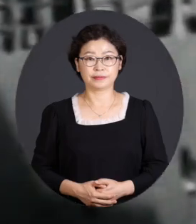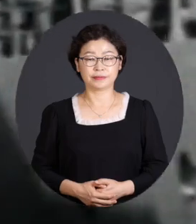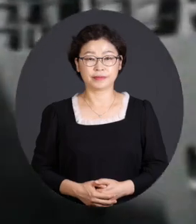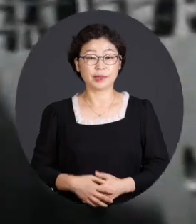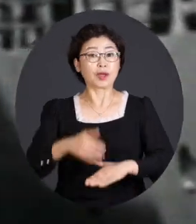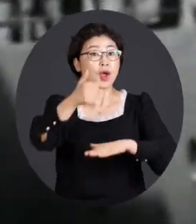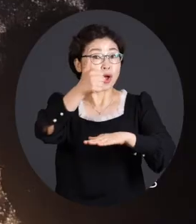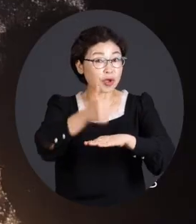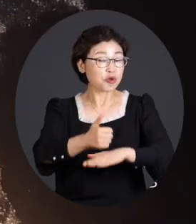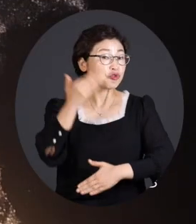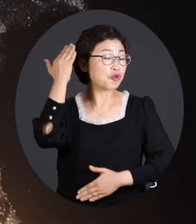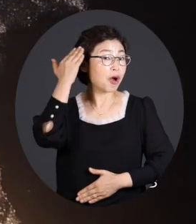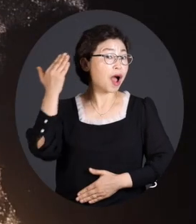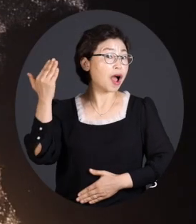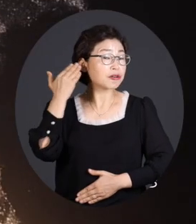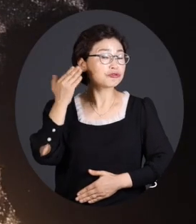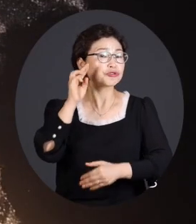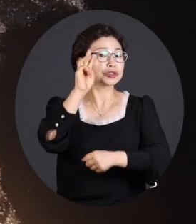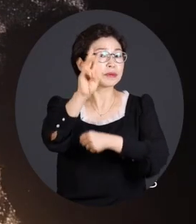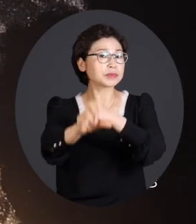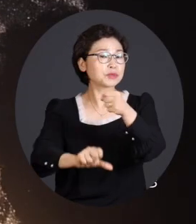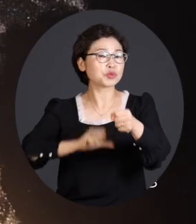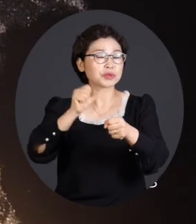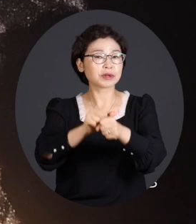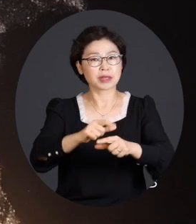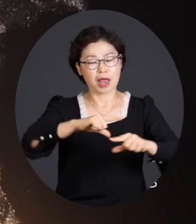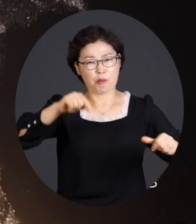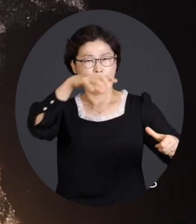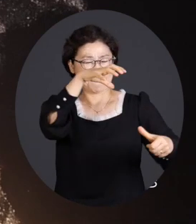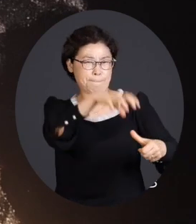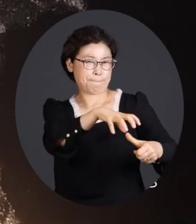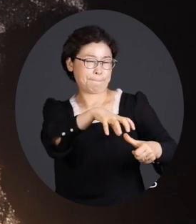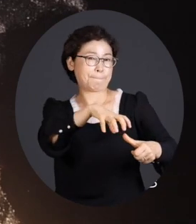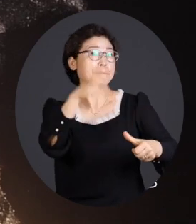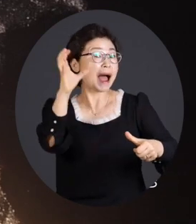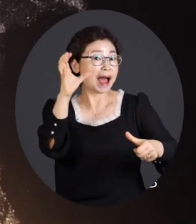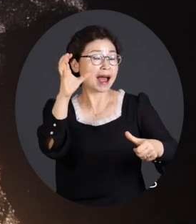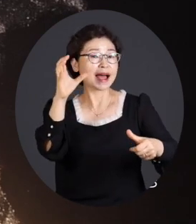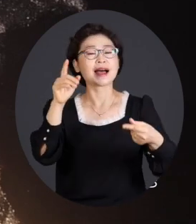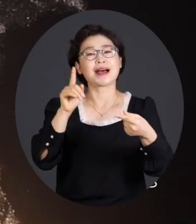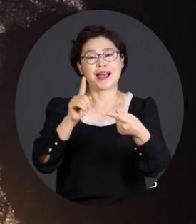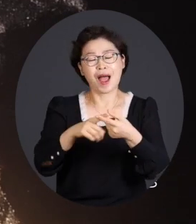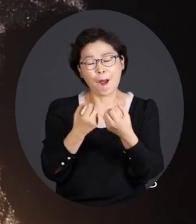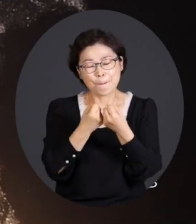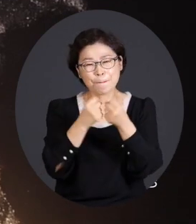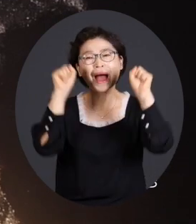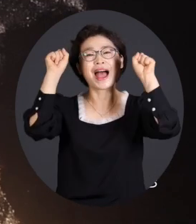드디어 한반도는 35년간의 일제강점기에서 벗어나 광복의